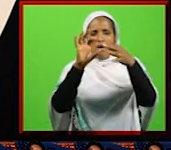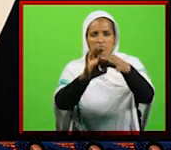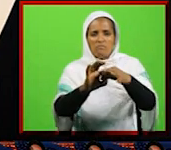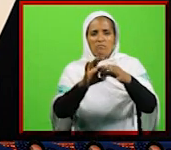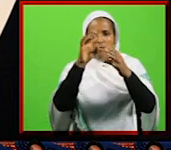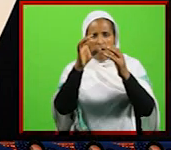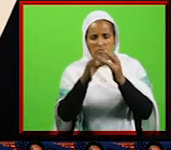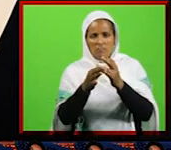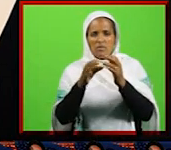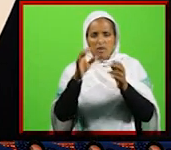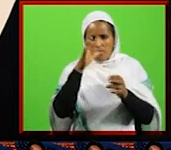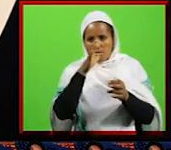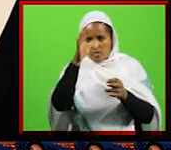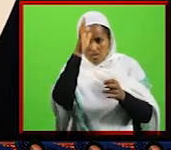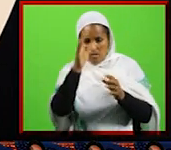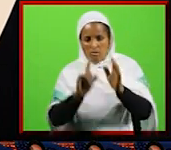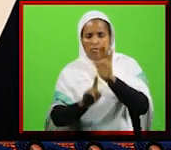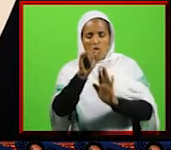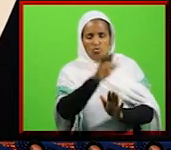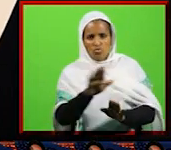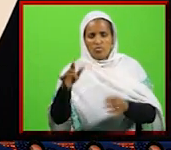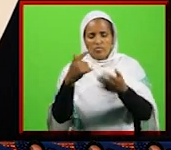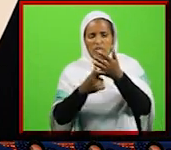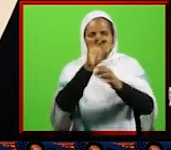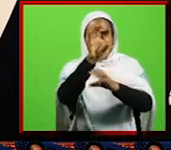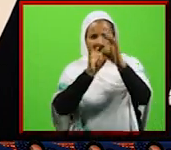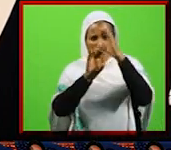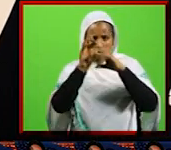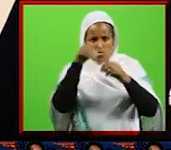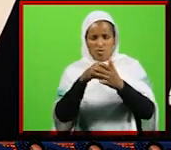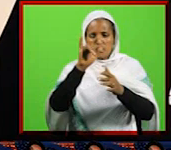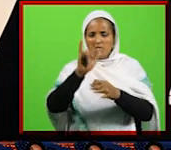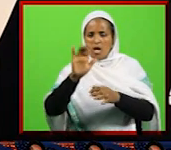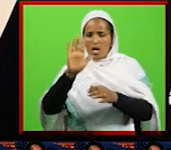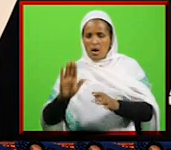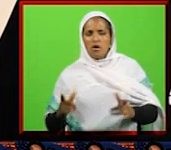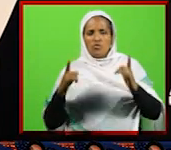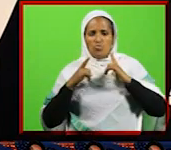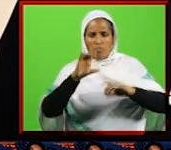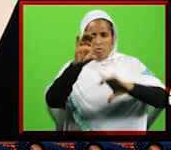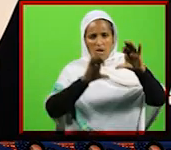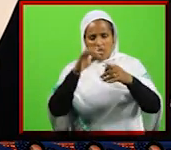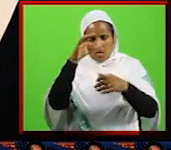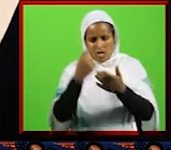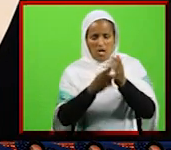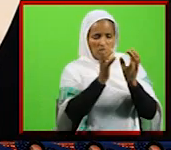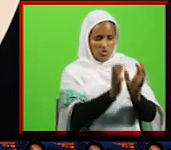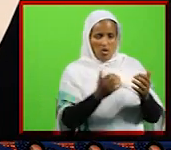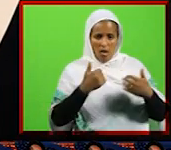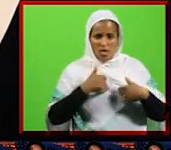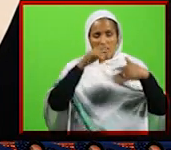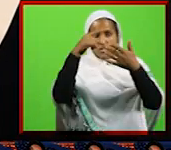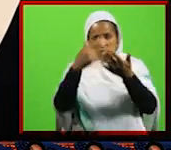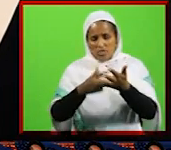በአንዲት እናትና በአንድ አባት የሚያድጉ ልጆች በእነዚህ መዋቅር ውስጥ ያደጉ ዜጎች እንዲኖሩ የማድረግ ይሄ ድርሻ አለባቸው። ስለዚህ